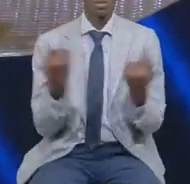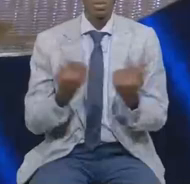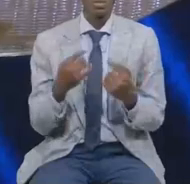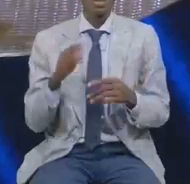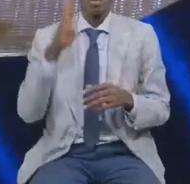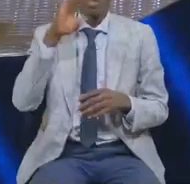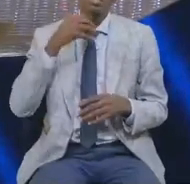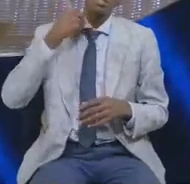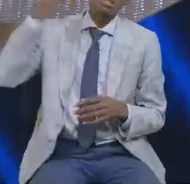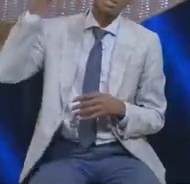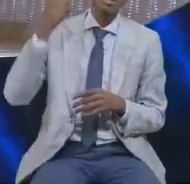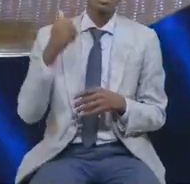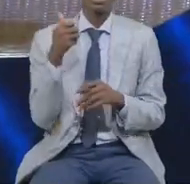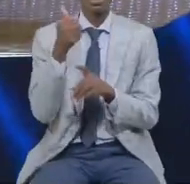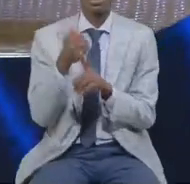pas toucher, tuer.